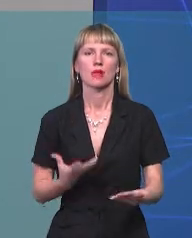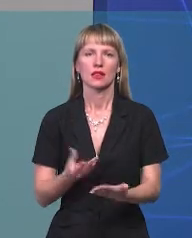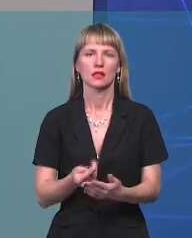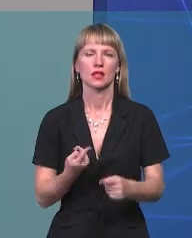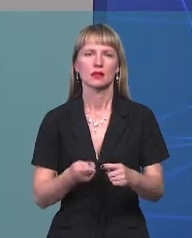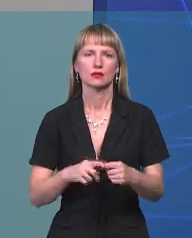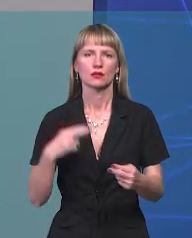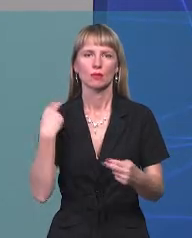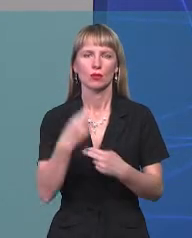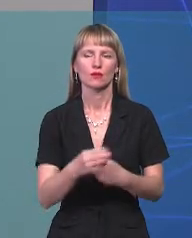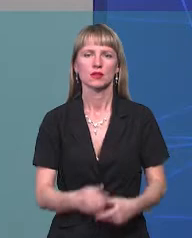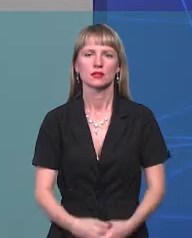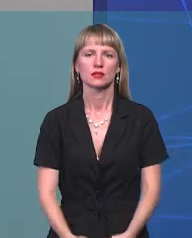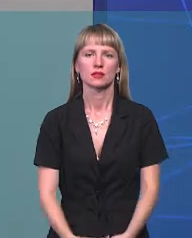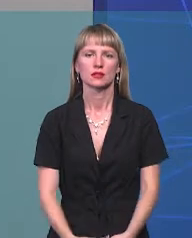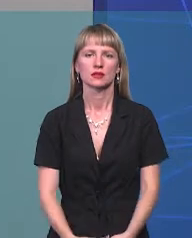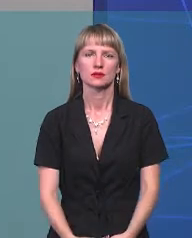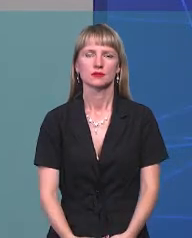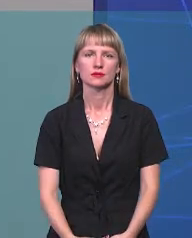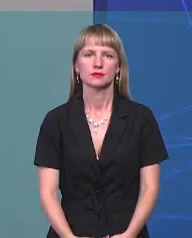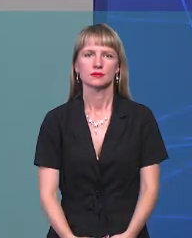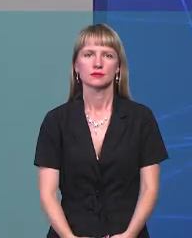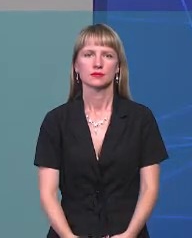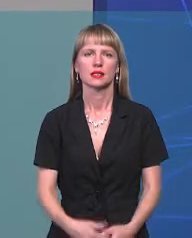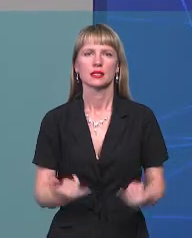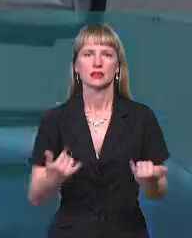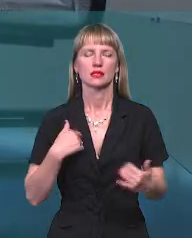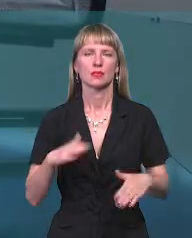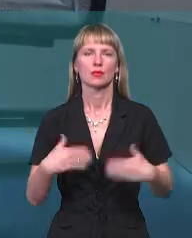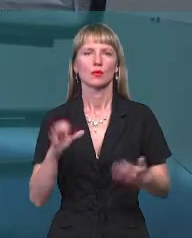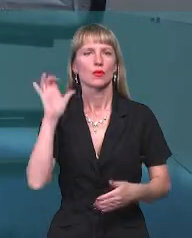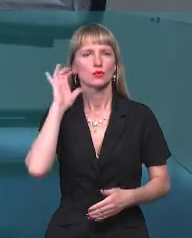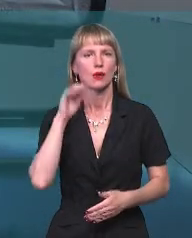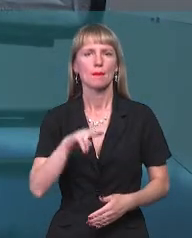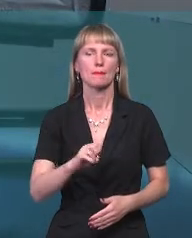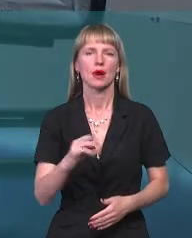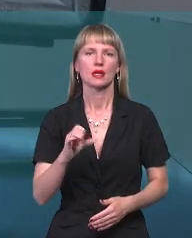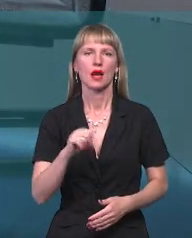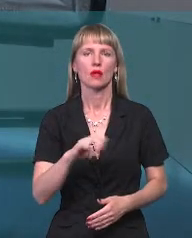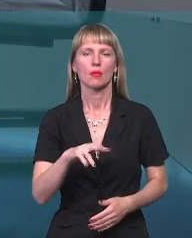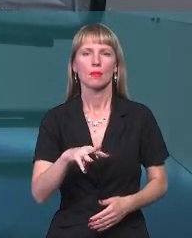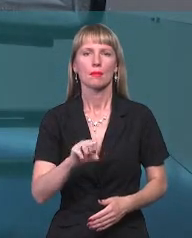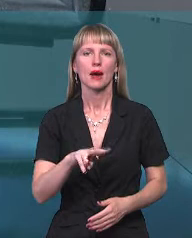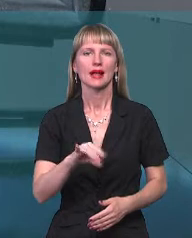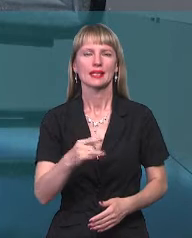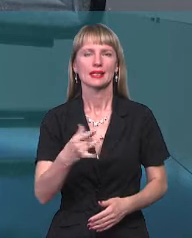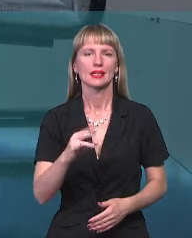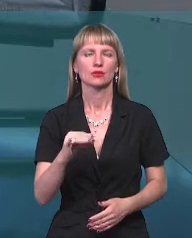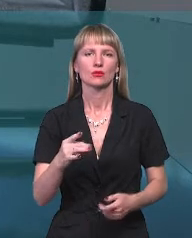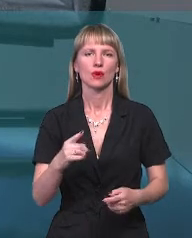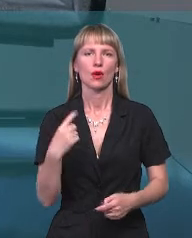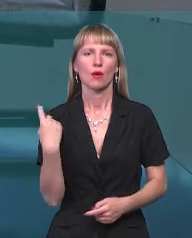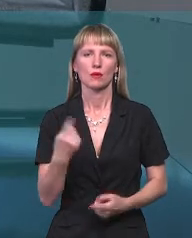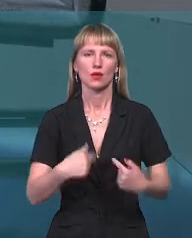цю заборгованість. А зараз я пропоную послухати пані Аллу Малигіну, голову обласної організації